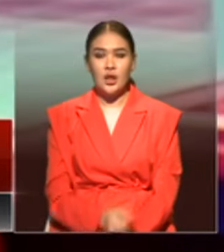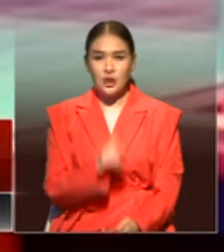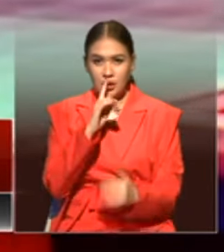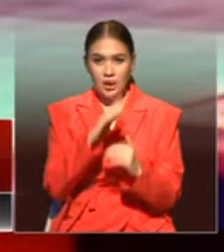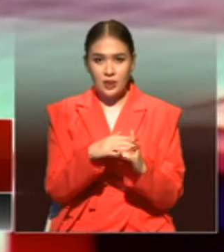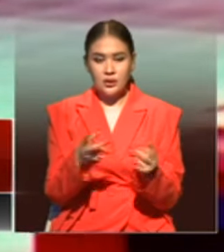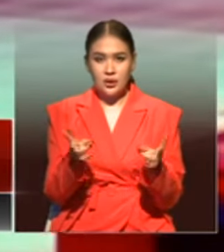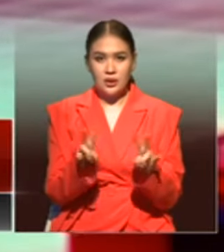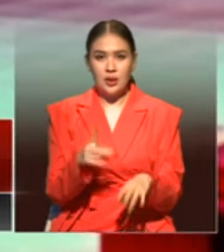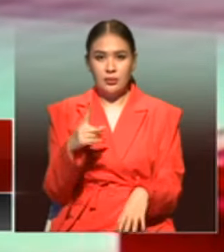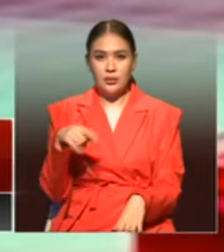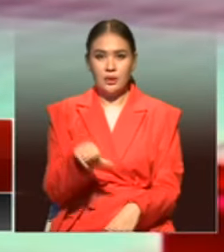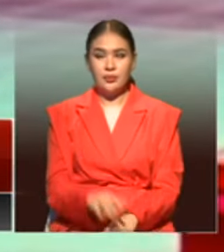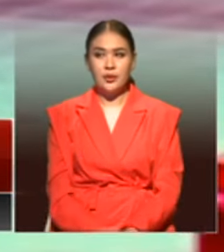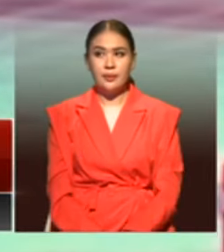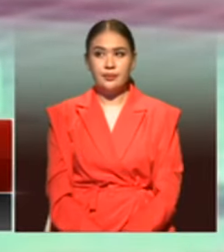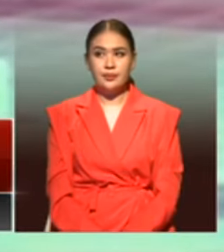апта бұрын.